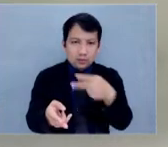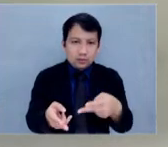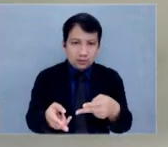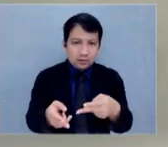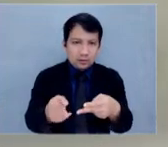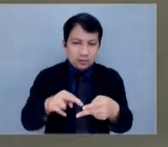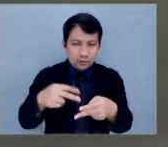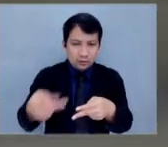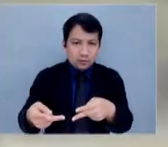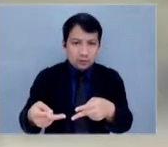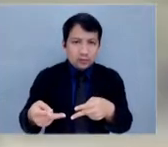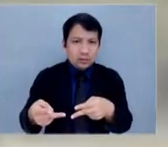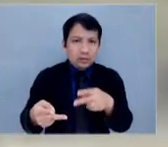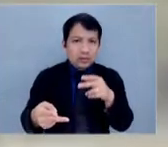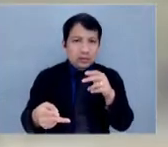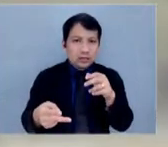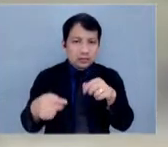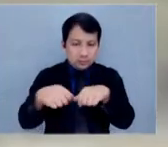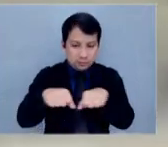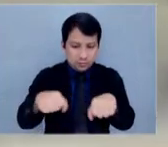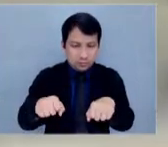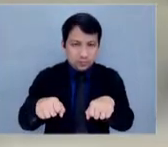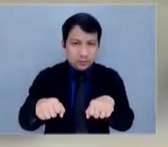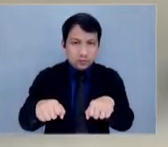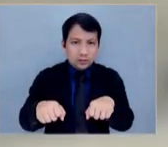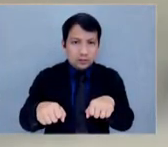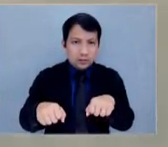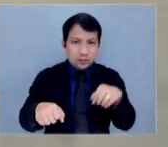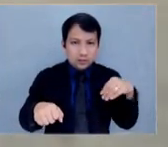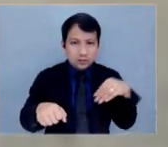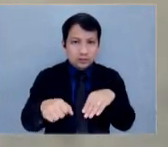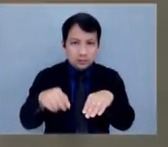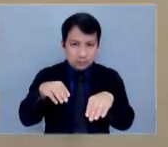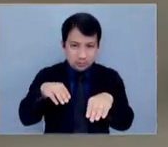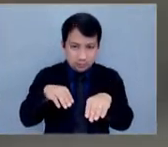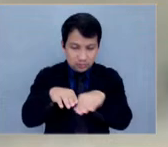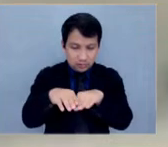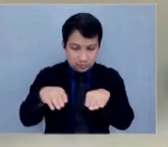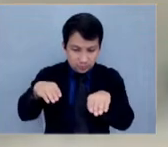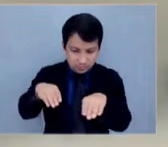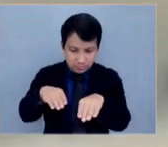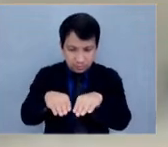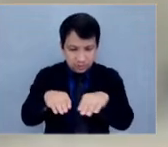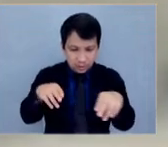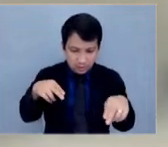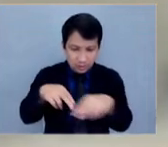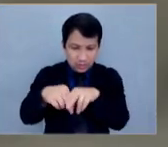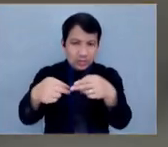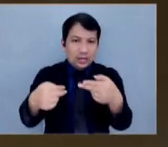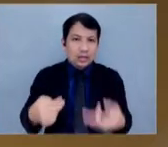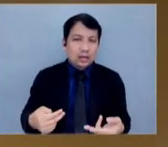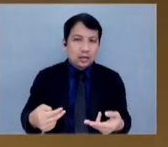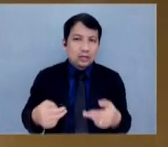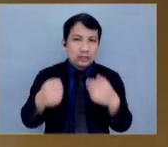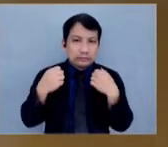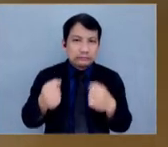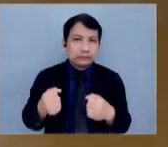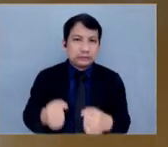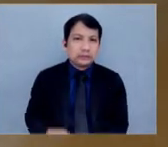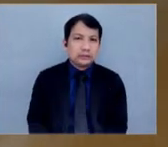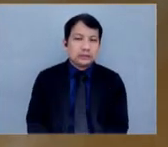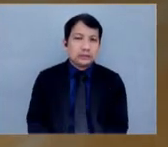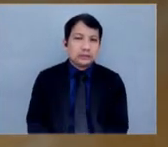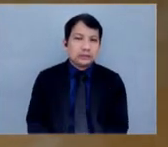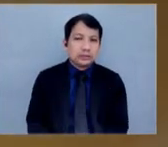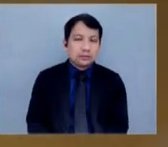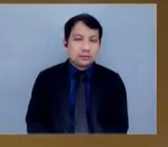ang angkas nito. Tiyempo namang may papasalubong na SUV sa kabilang lane at nabundol sila nito. Sa lakas ng pagkakabangga, dead